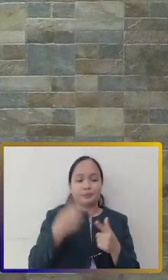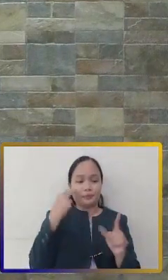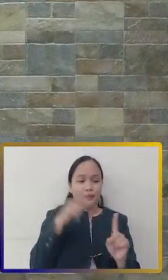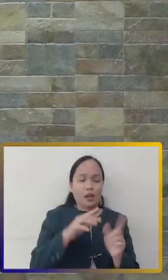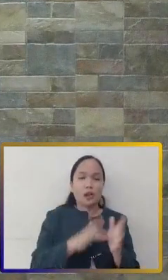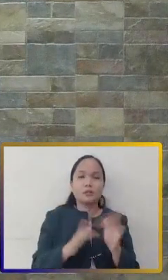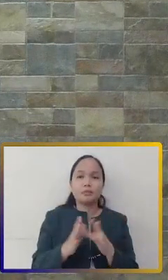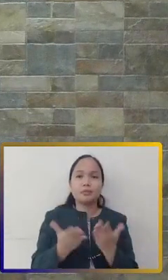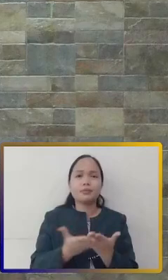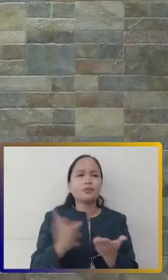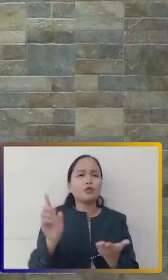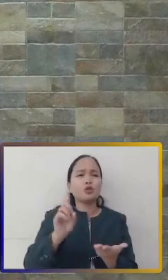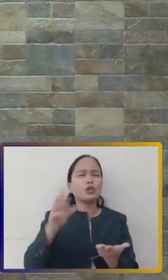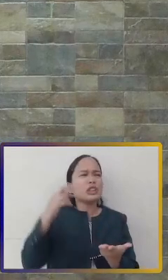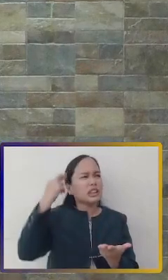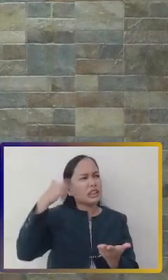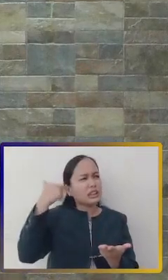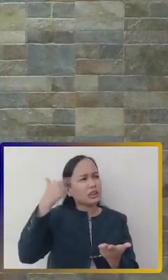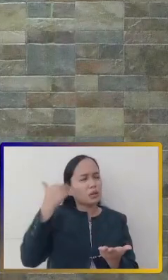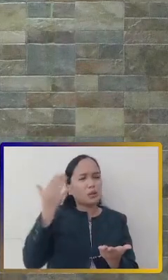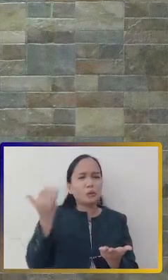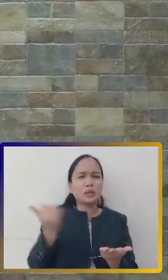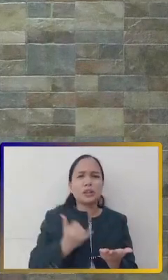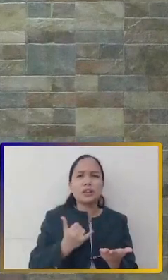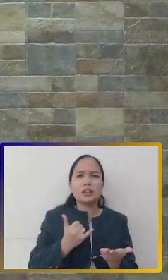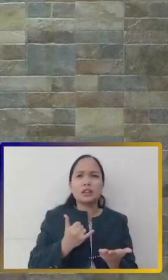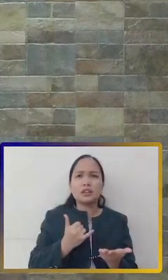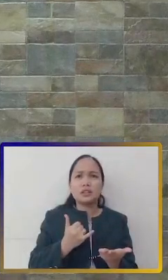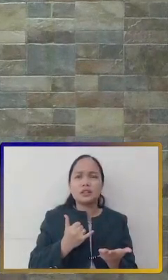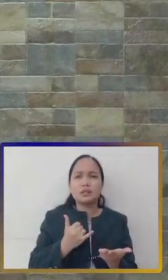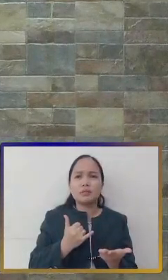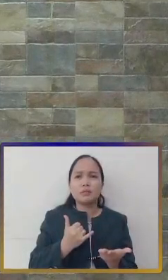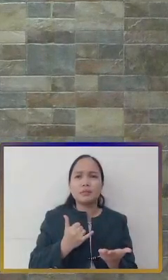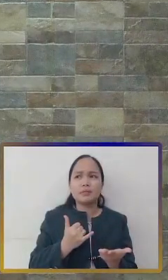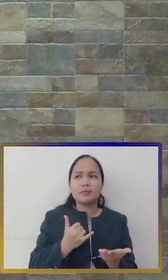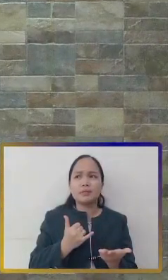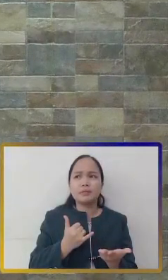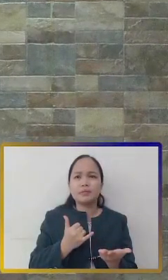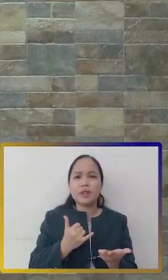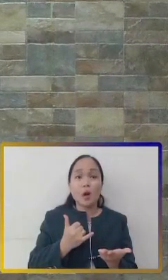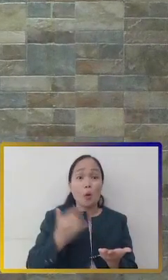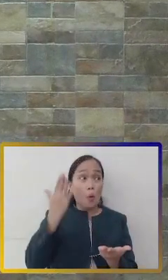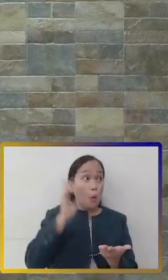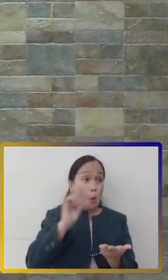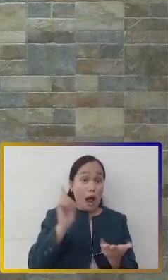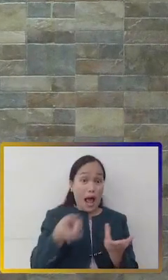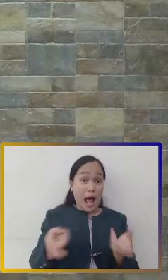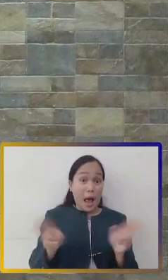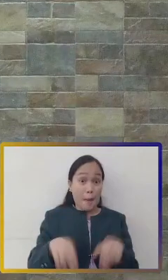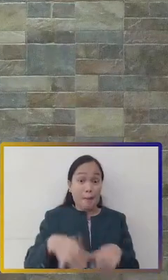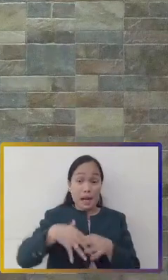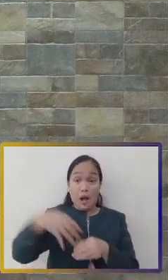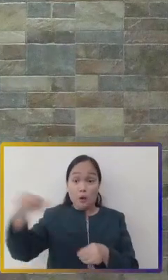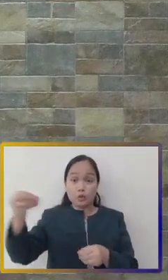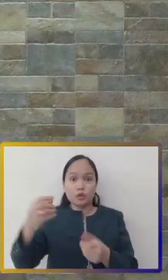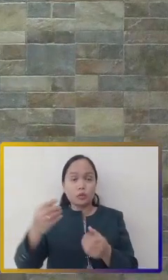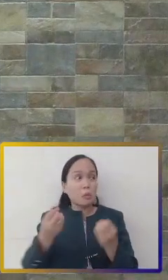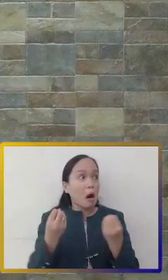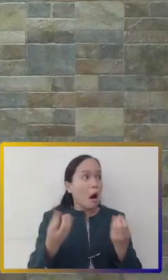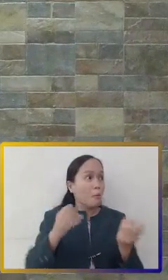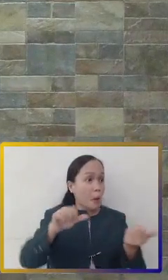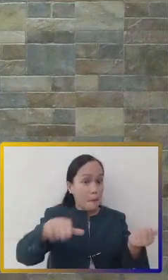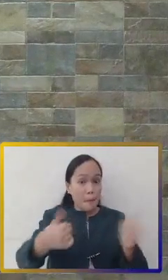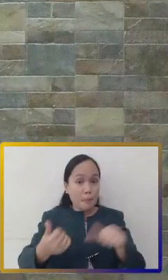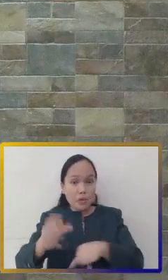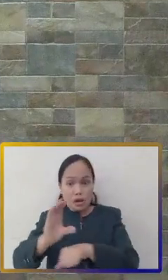nagiging kadahilanan ngayon kung bakit, yan po sinasabi ko po sa inyo, yung nangyayari sa labas, Baptist churches nowadays are